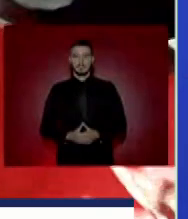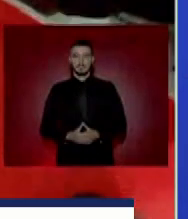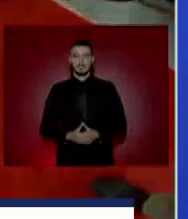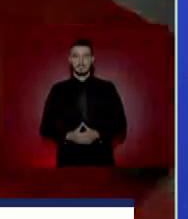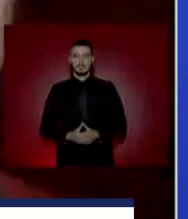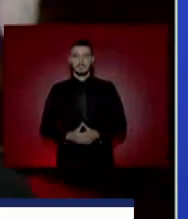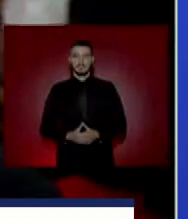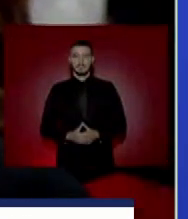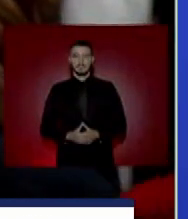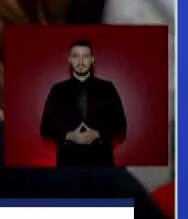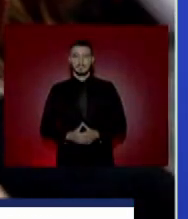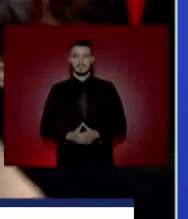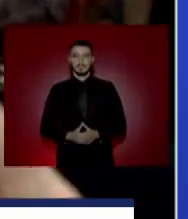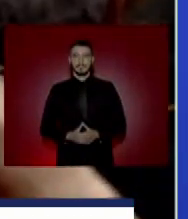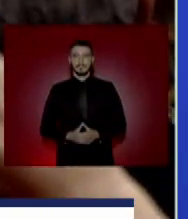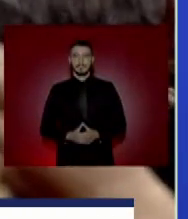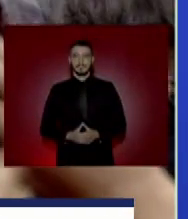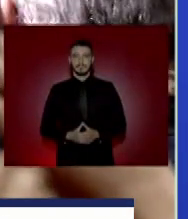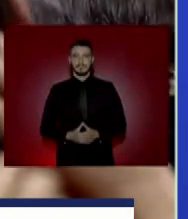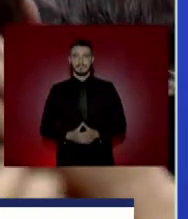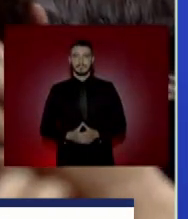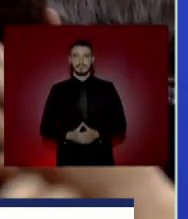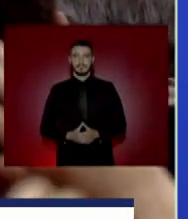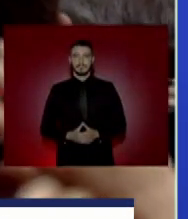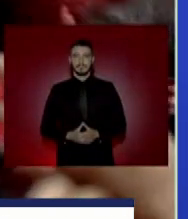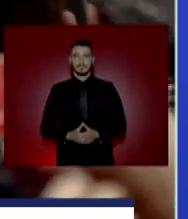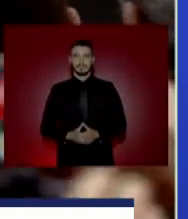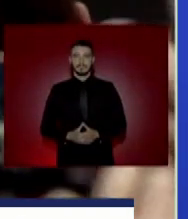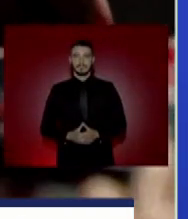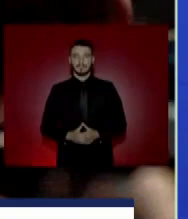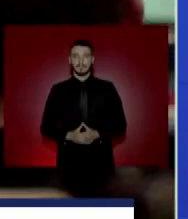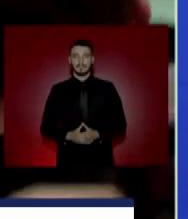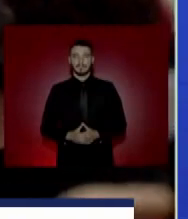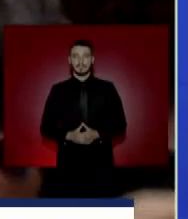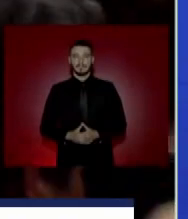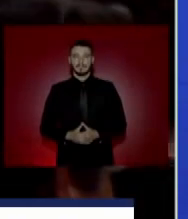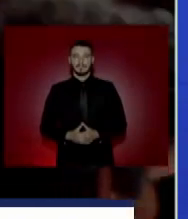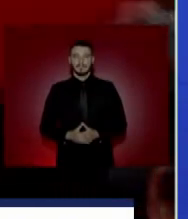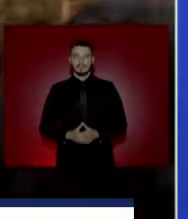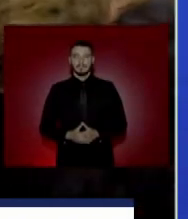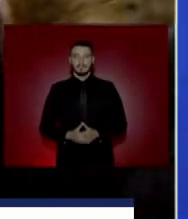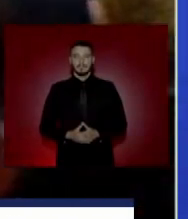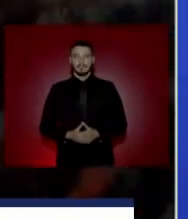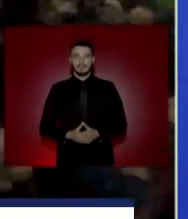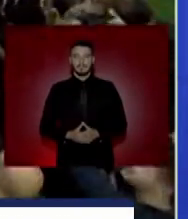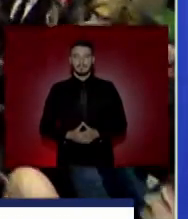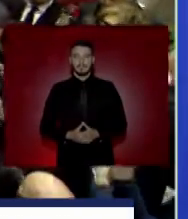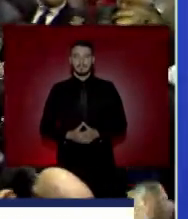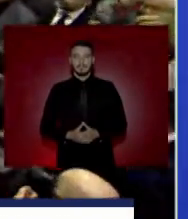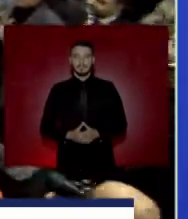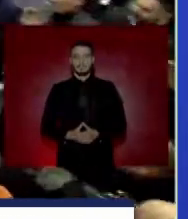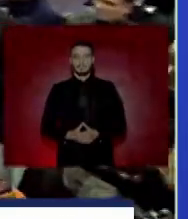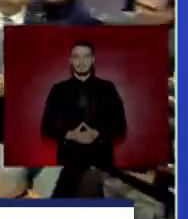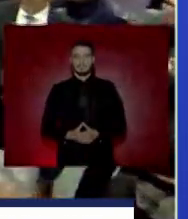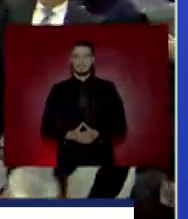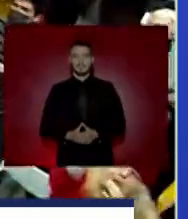Καταρχήν, για να μπορεί ο κύριος Μητσοτάκης να μιλάει για οικονομικά κεκτημένα, υπήρχε μια κυβέρνηση πριν τον